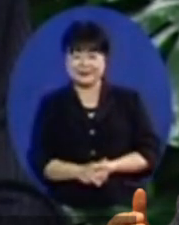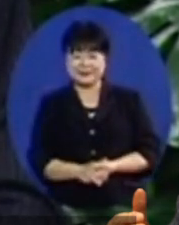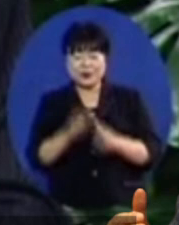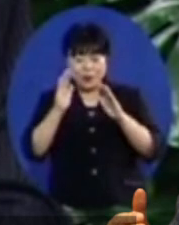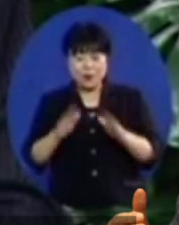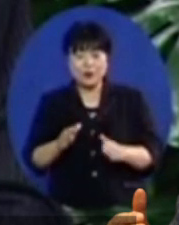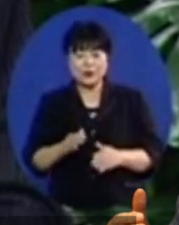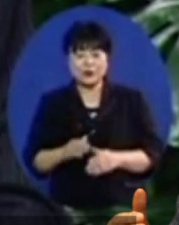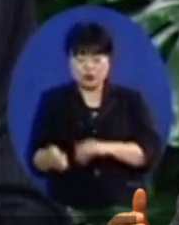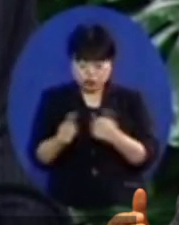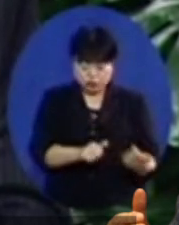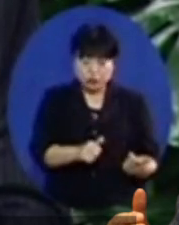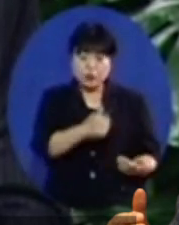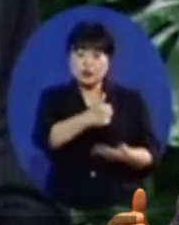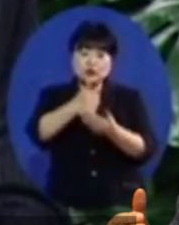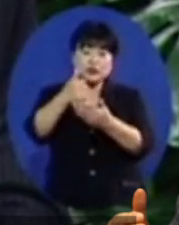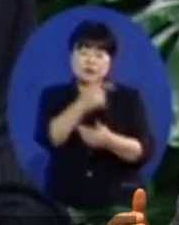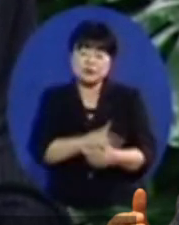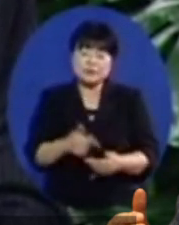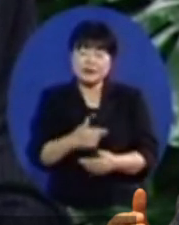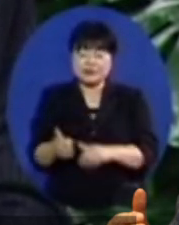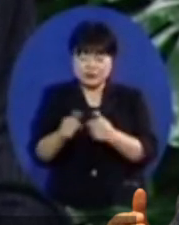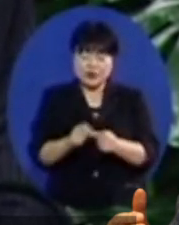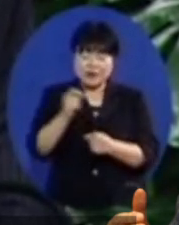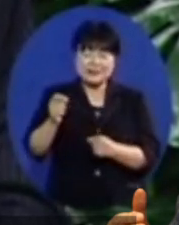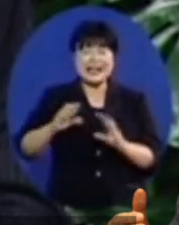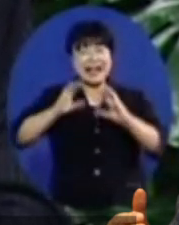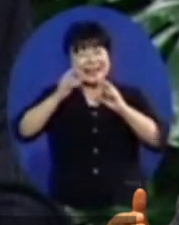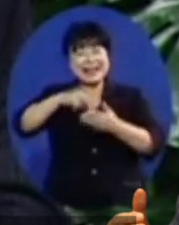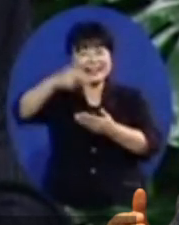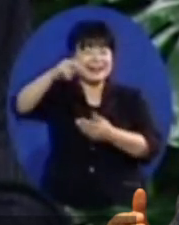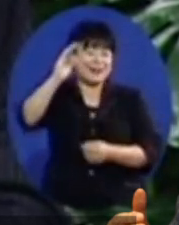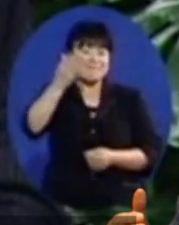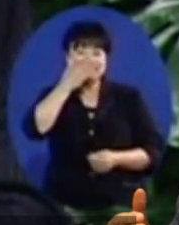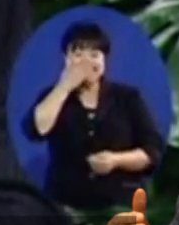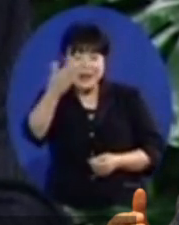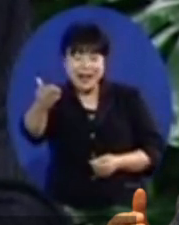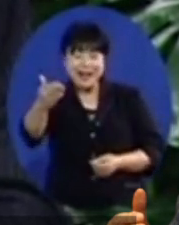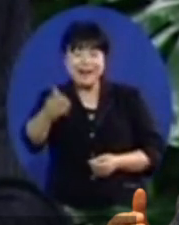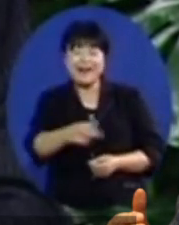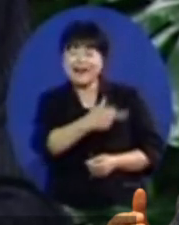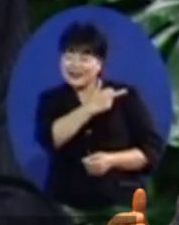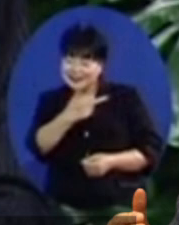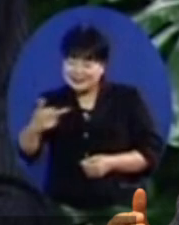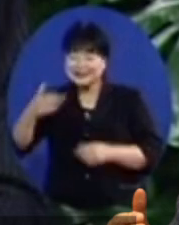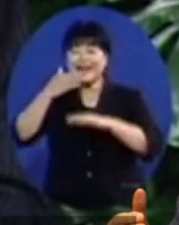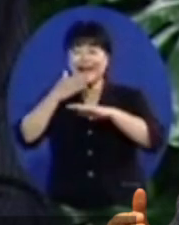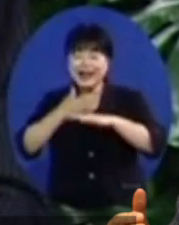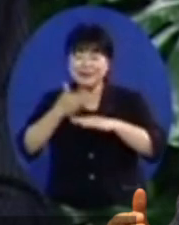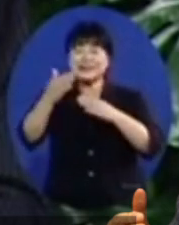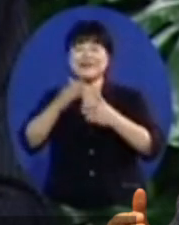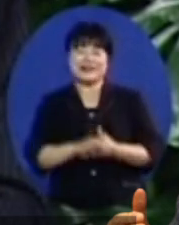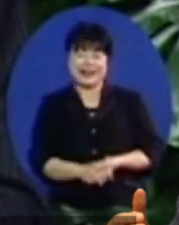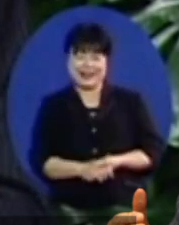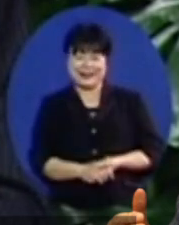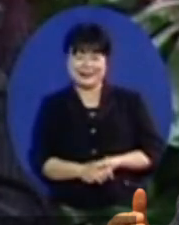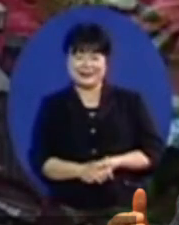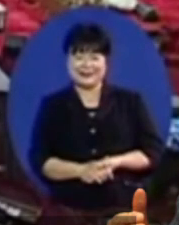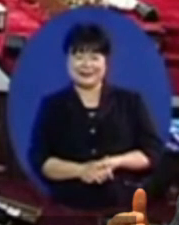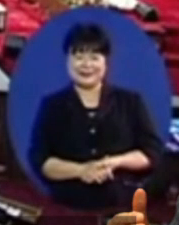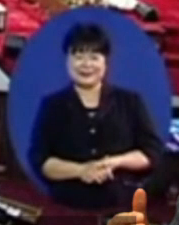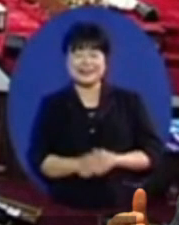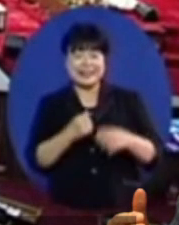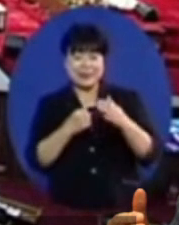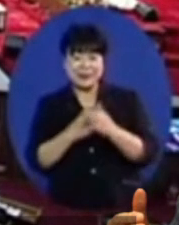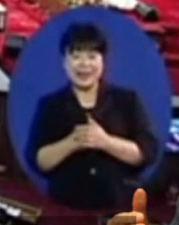오늘 죽어도 주님 품 안에서 영원한 천국에 들어갈 터이니 얼마나 감사한 일인 것입니까?